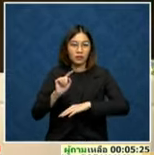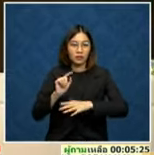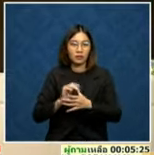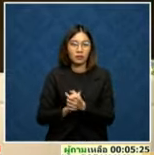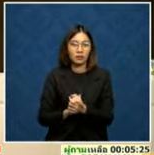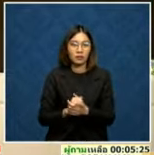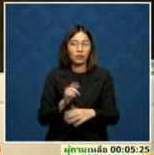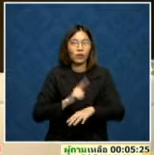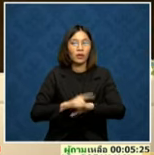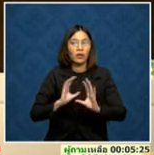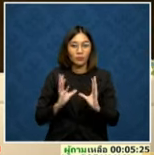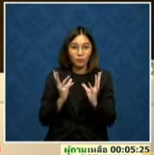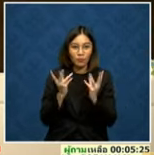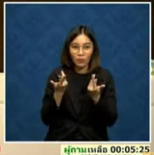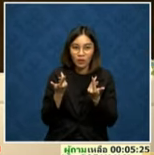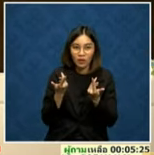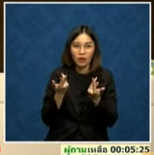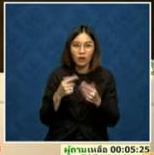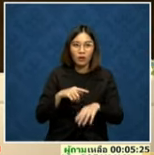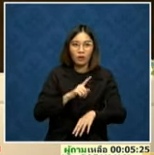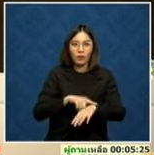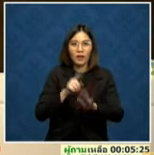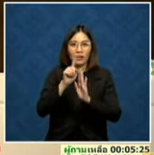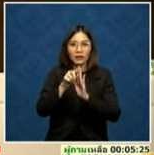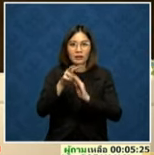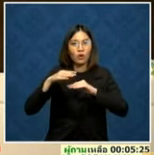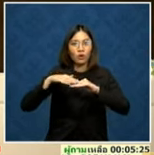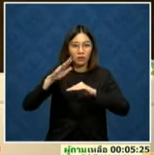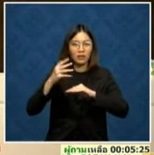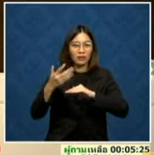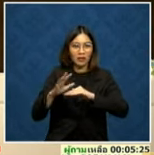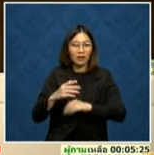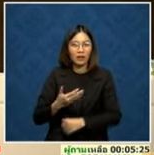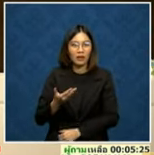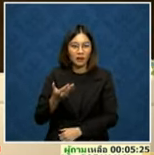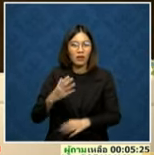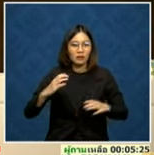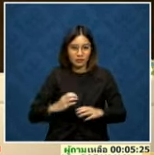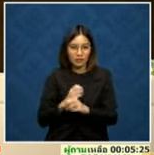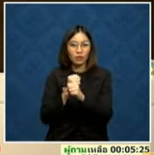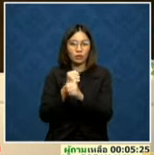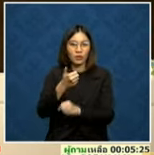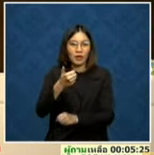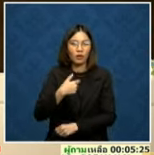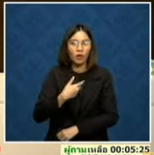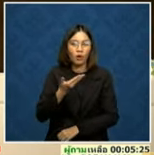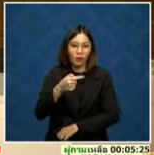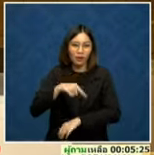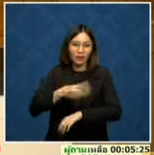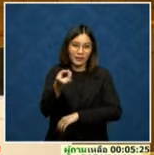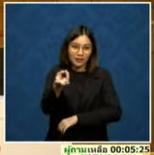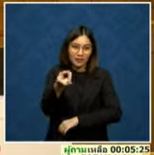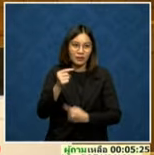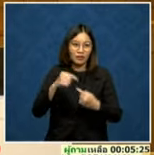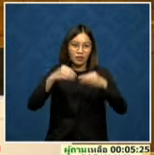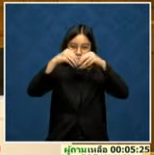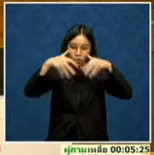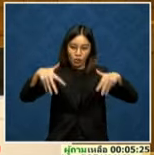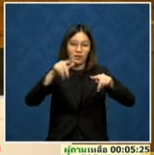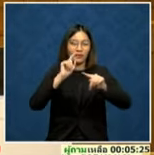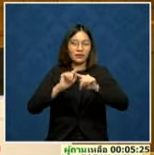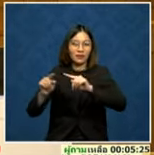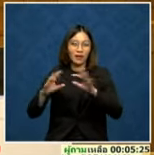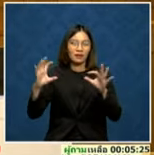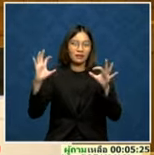ขทกำหรมบทแล้วครั ก็เกินมา 2 นาทีกว่าเกินถ้าตจะรุกได้ได้ขวันนิดนึงนะครั เรื่องขโครงสรางต่ๆ